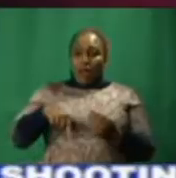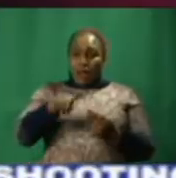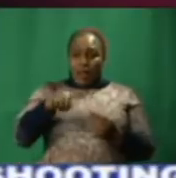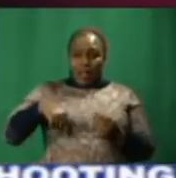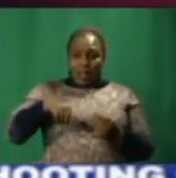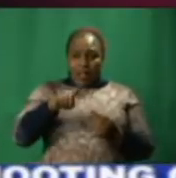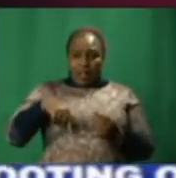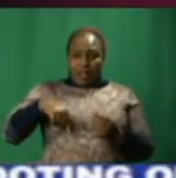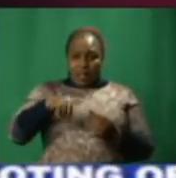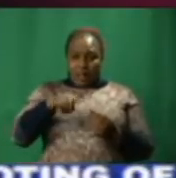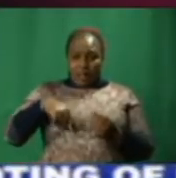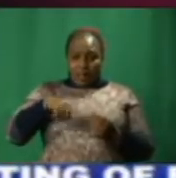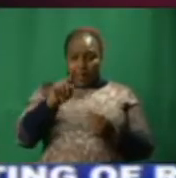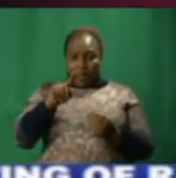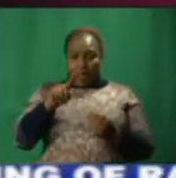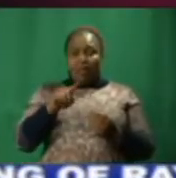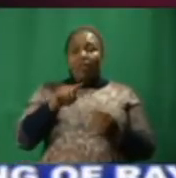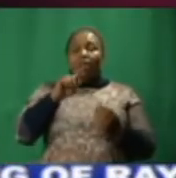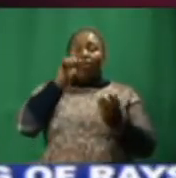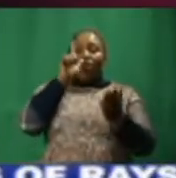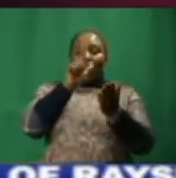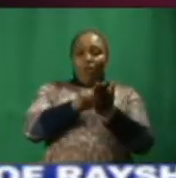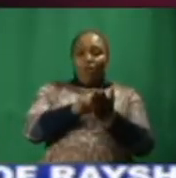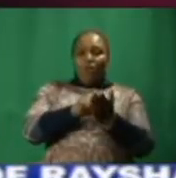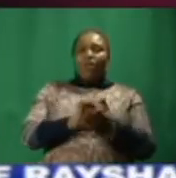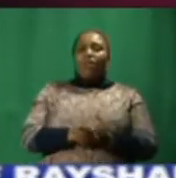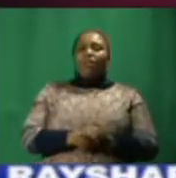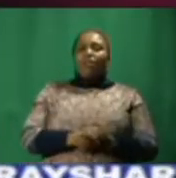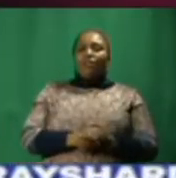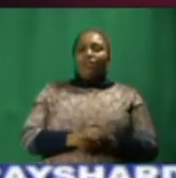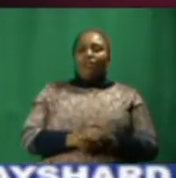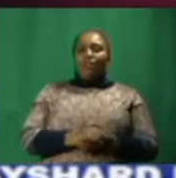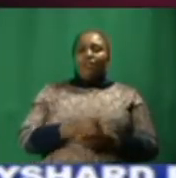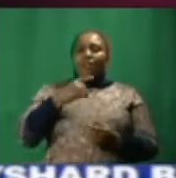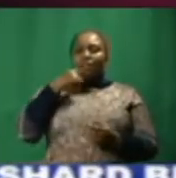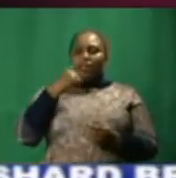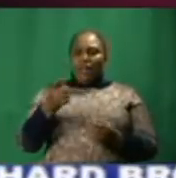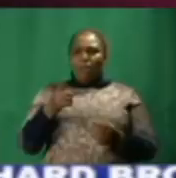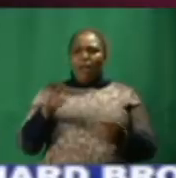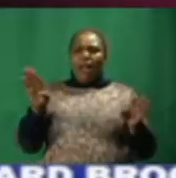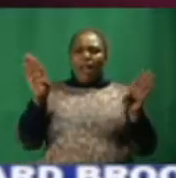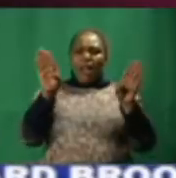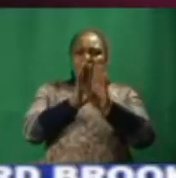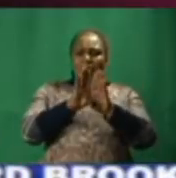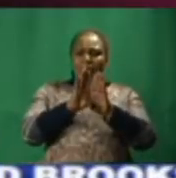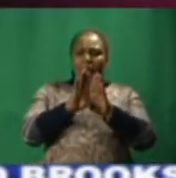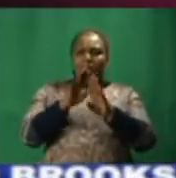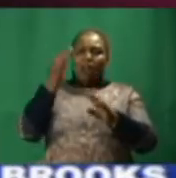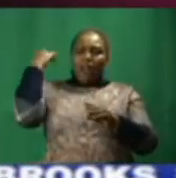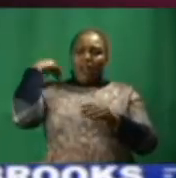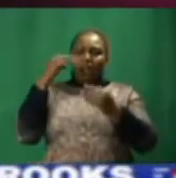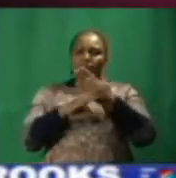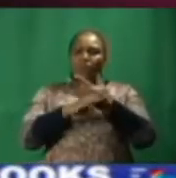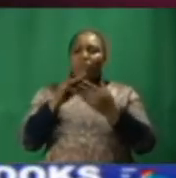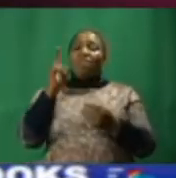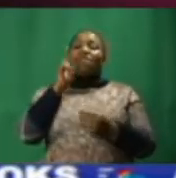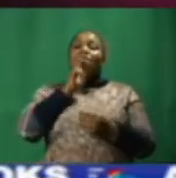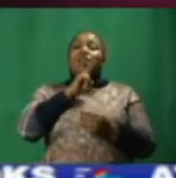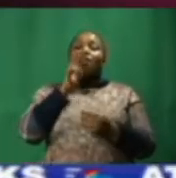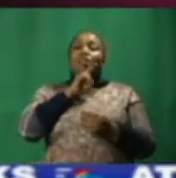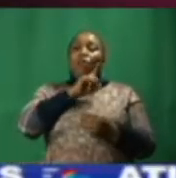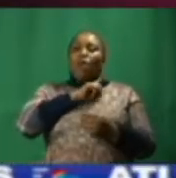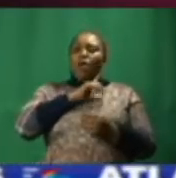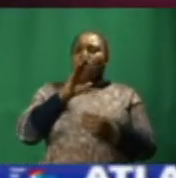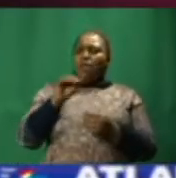kwesizathu ema-lockdown regulations kulela live. Lelive-ke belibuyele ku-strict lockdown evikini liphelile ngalesihlanu kulandzela ukuthi kube